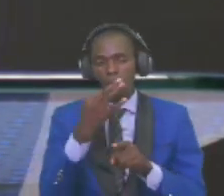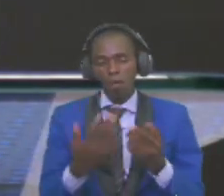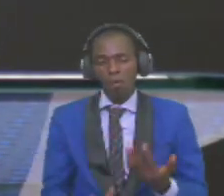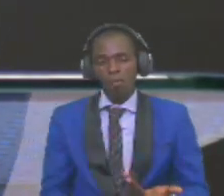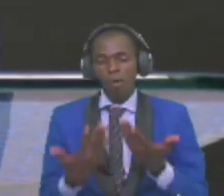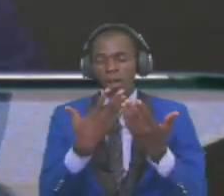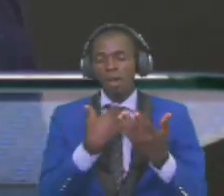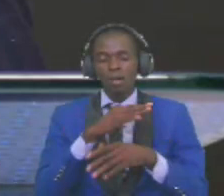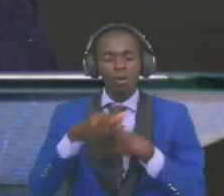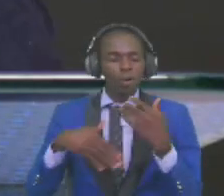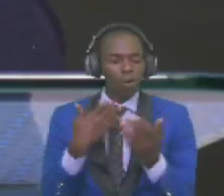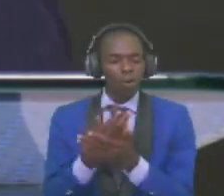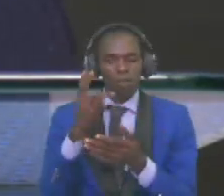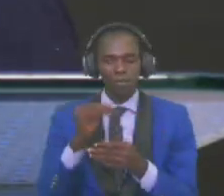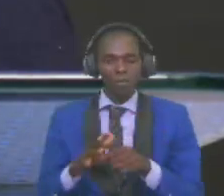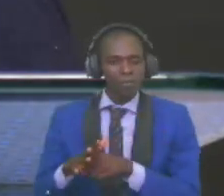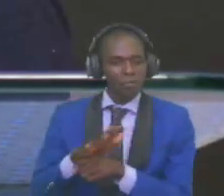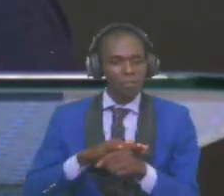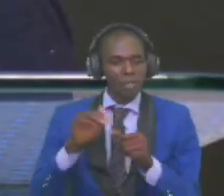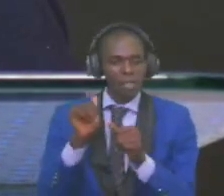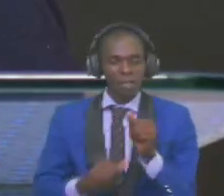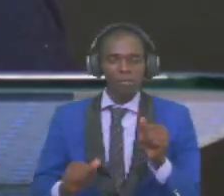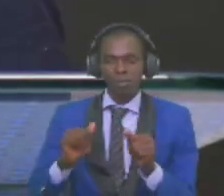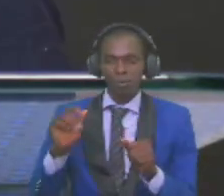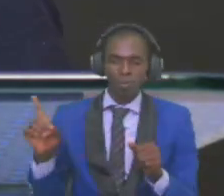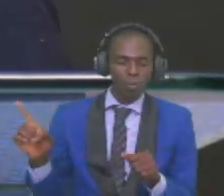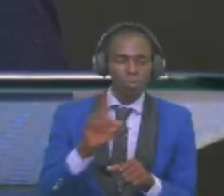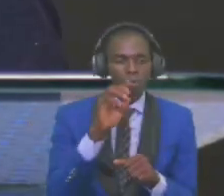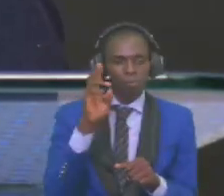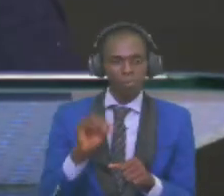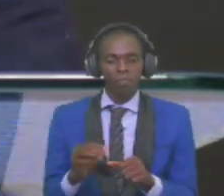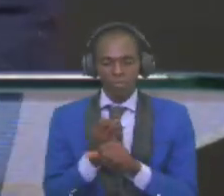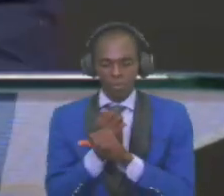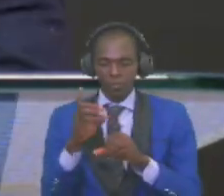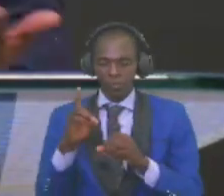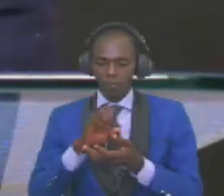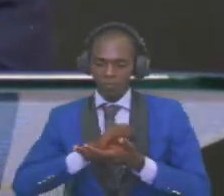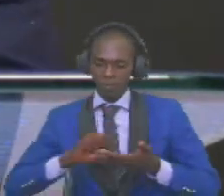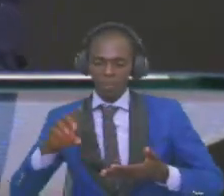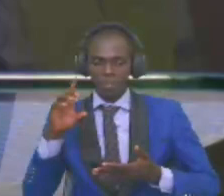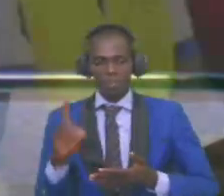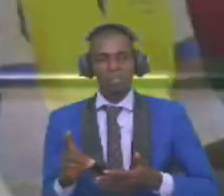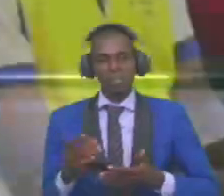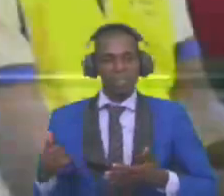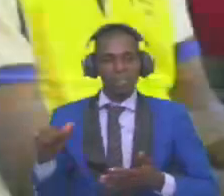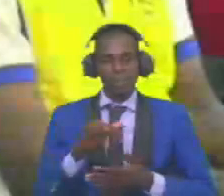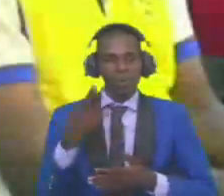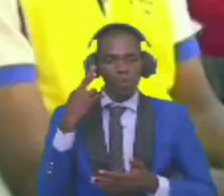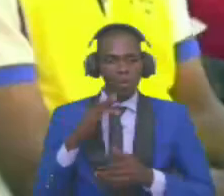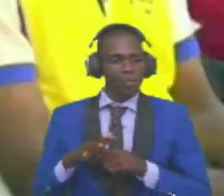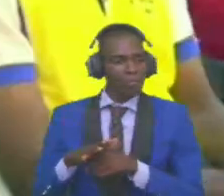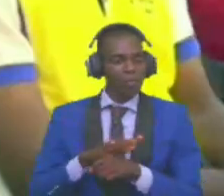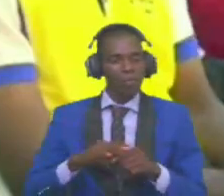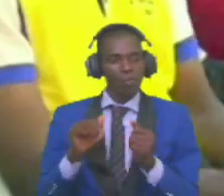tombèrent sur chacun d'eux et ils étaient toujours rempli d'un ensemble sauver sanctifié il était